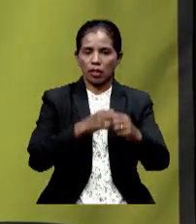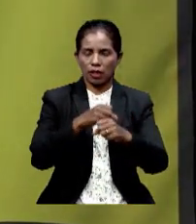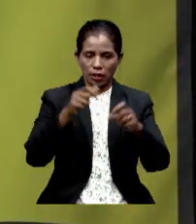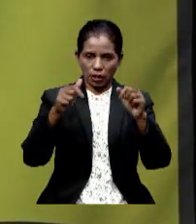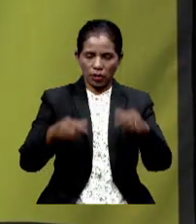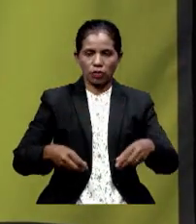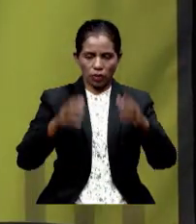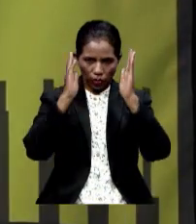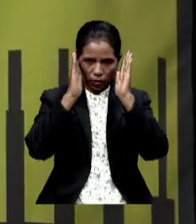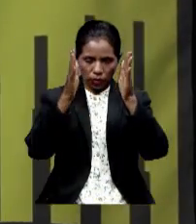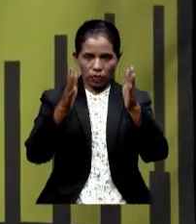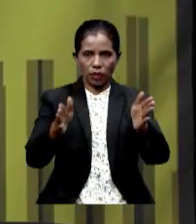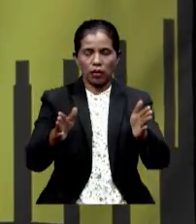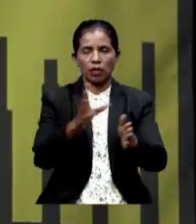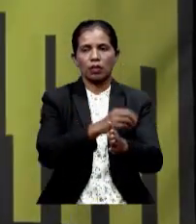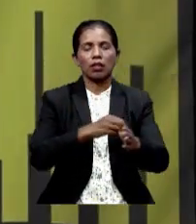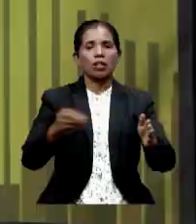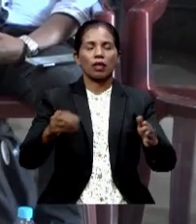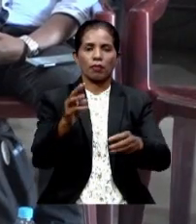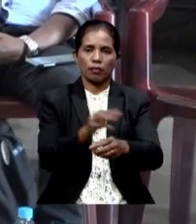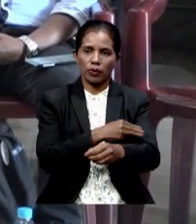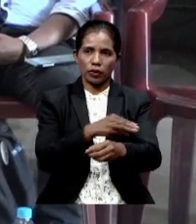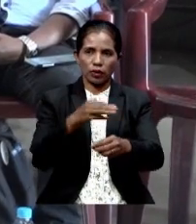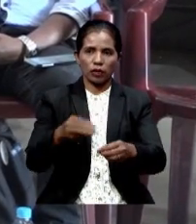se foco liu ba iha banda musika nian,